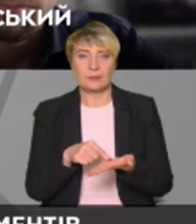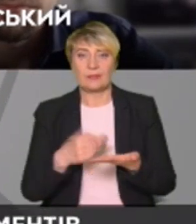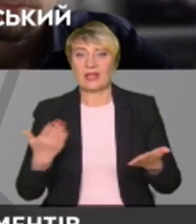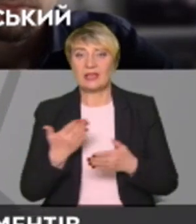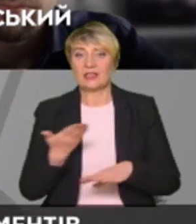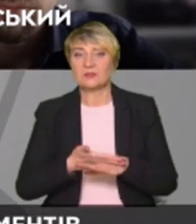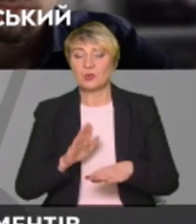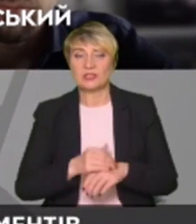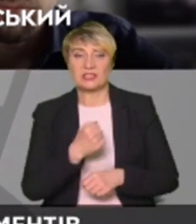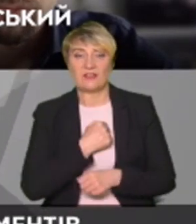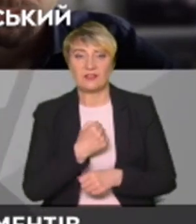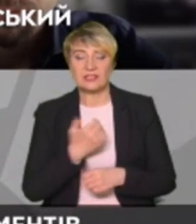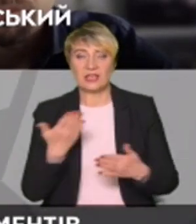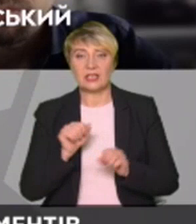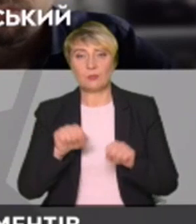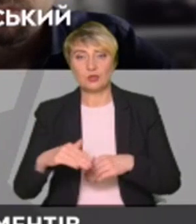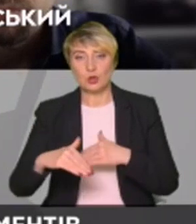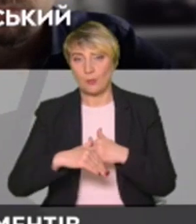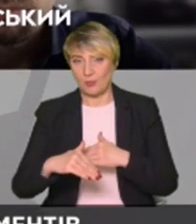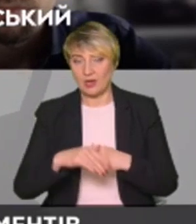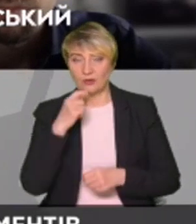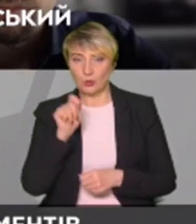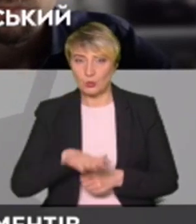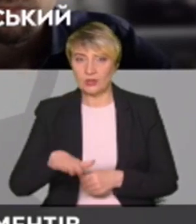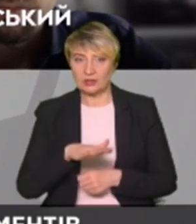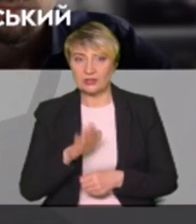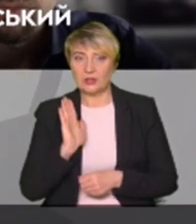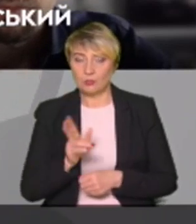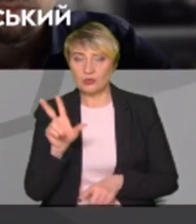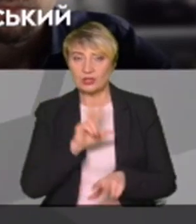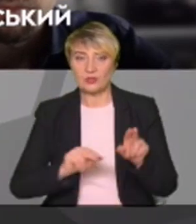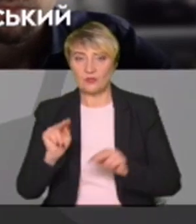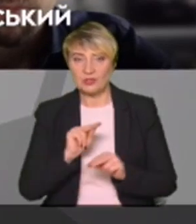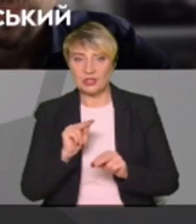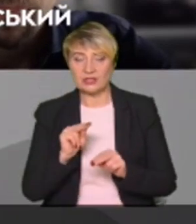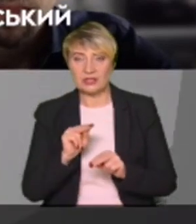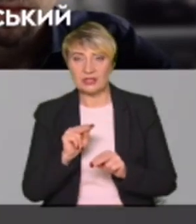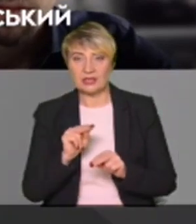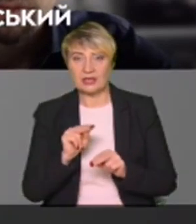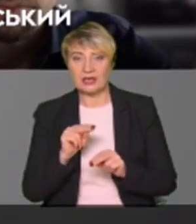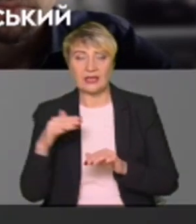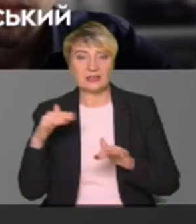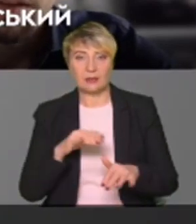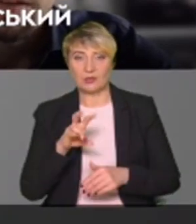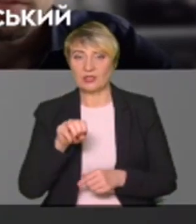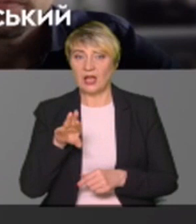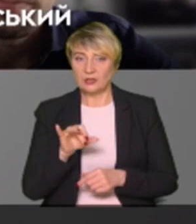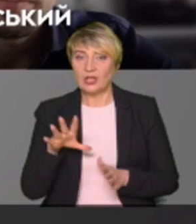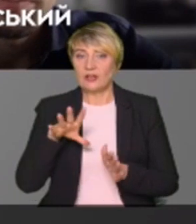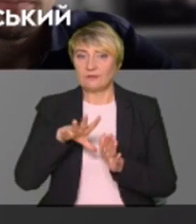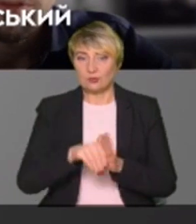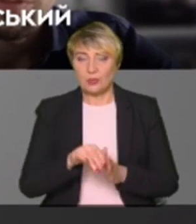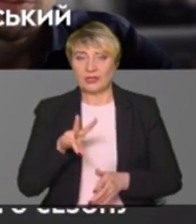польські війська, які можуть нам допомагати, то це вже буде вважатися як напад на НАТО, і тоді вже НАТО вступається. Як це